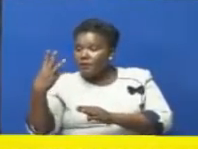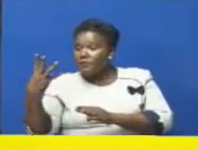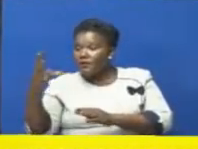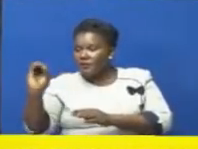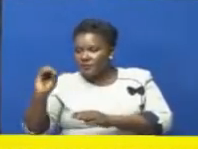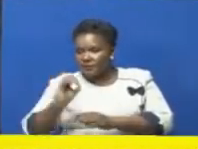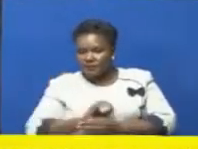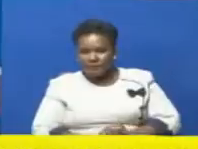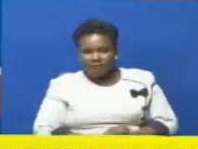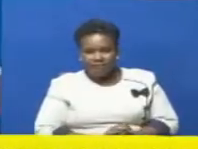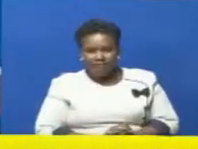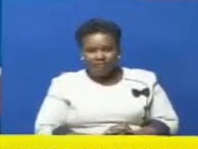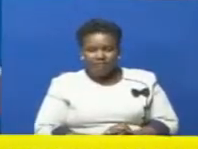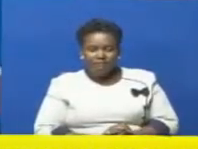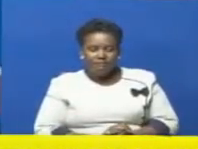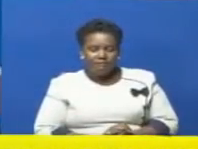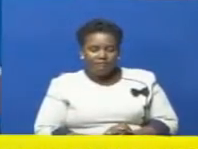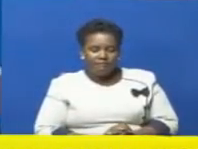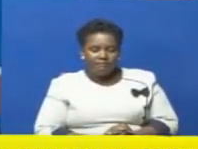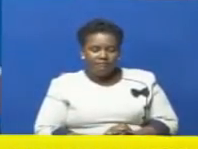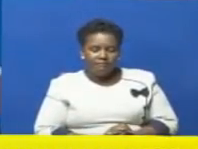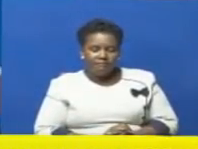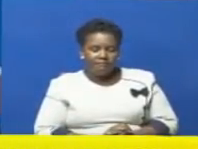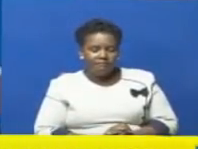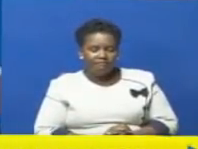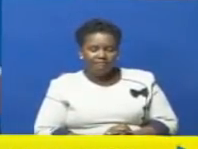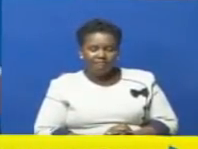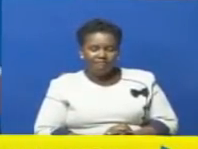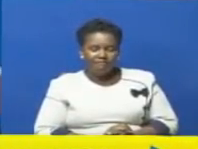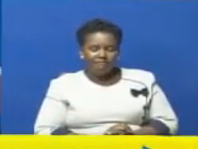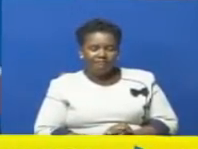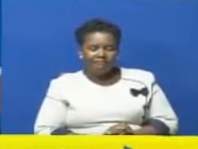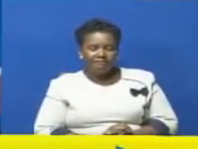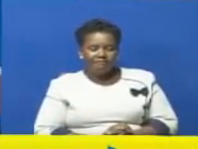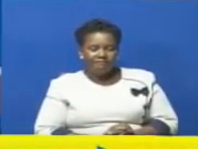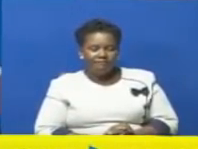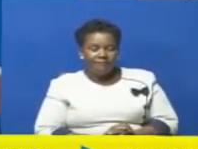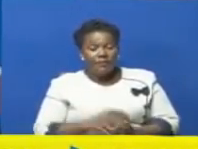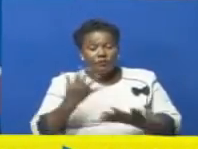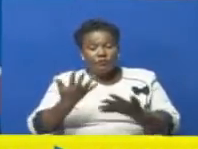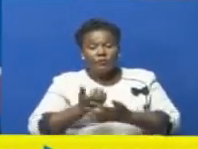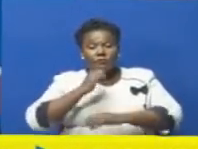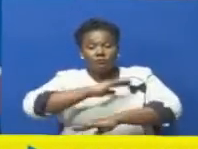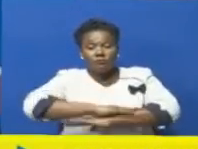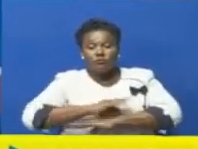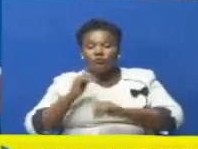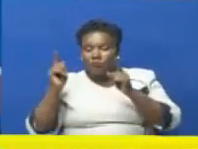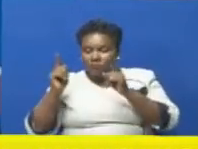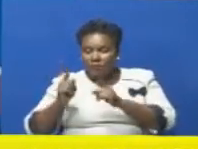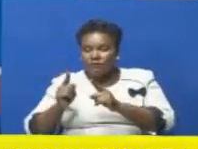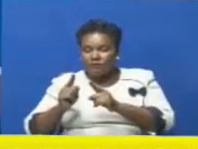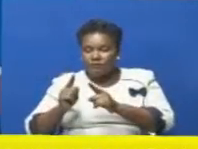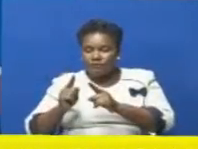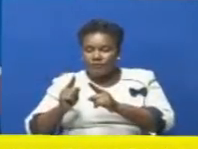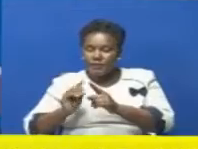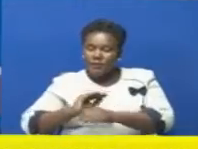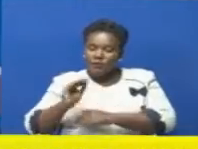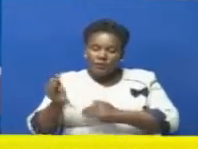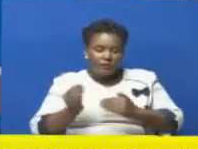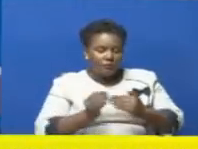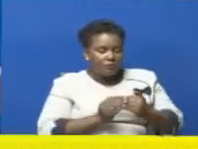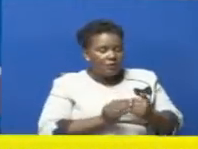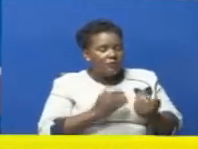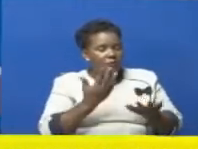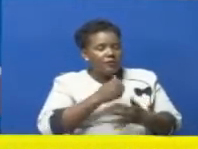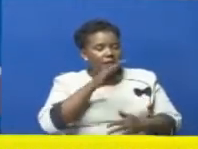Ni Dominic Mukiwa huyo na habari za mataifa mbalimbali. Tupumzike kidogo kisha tutajiandaa kwa ajili ya kupita kwenye